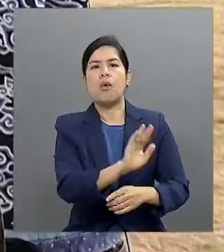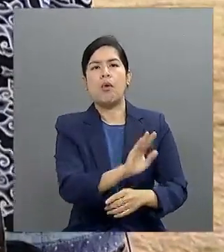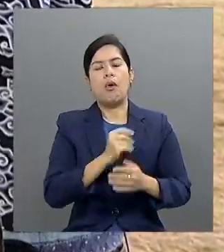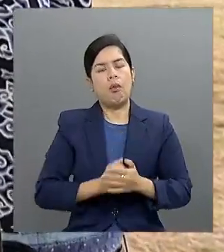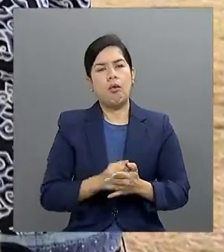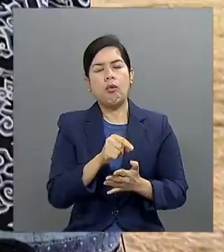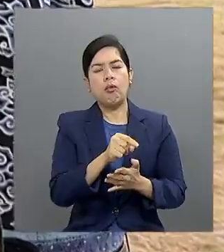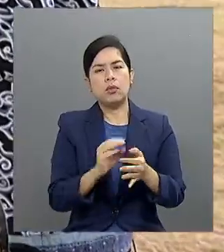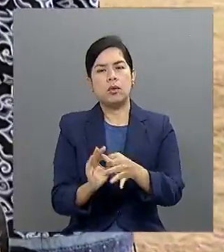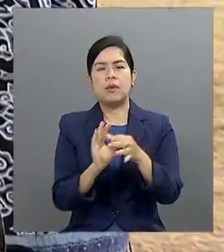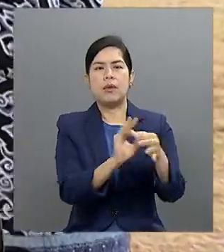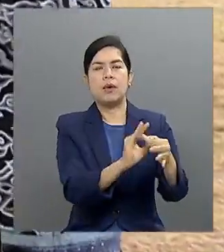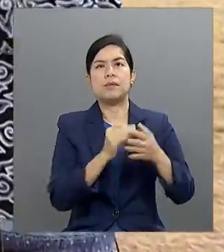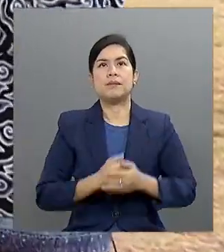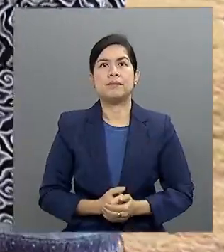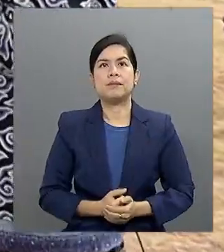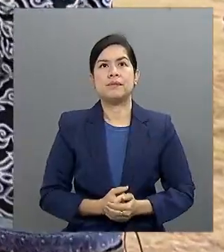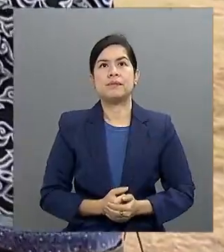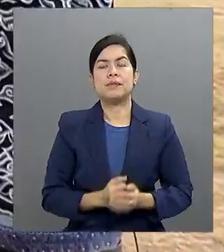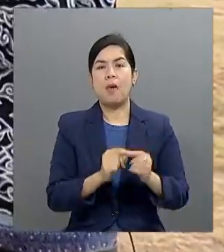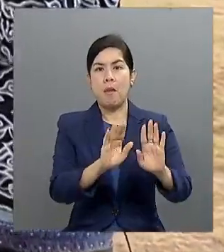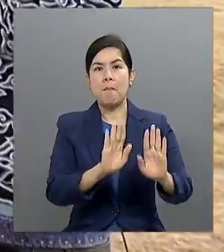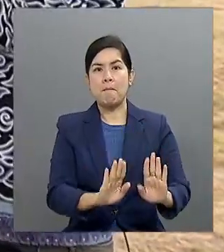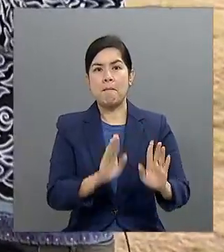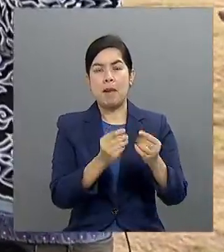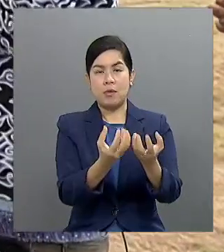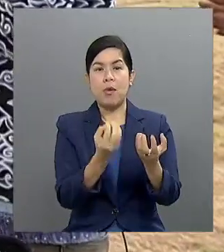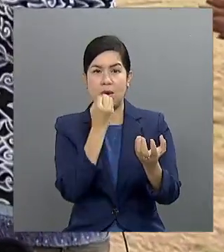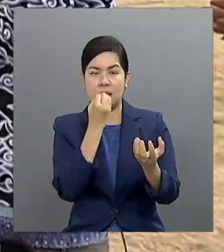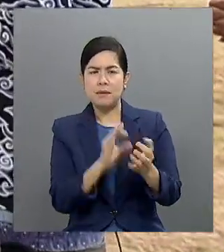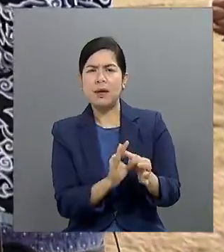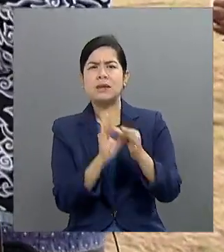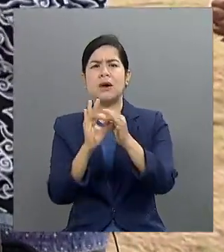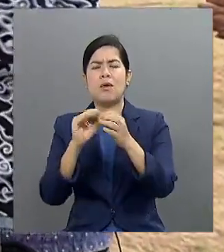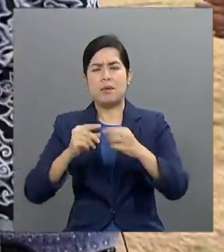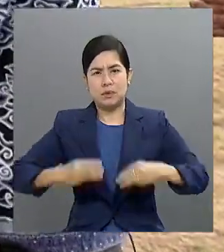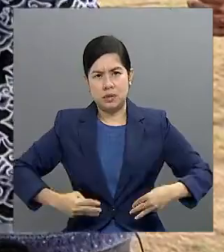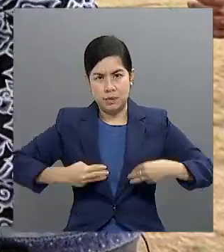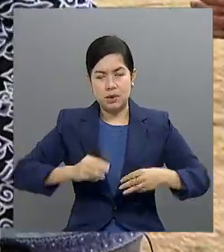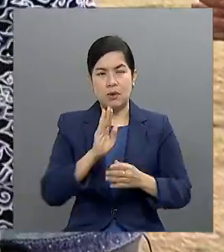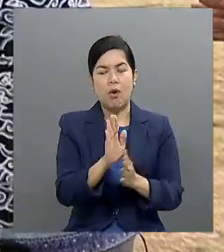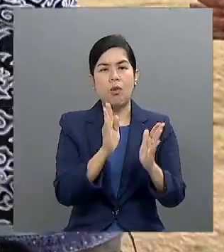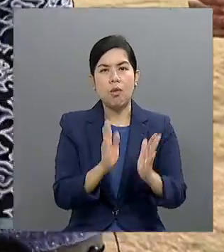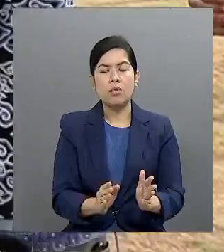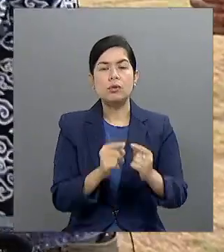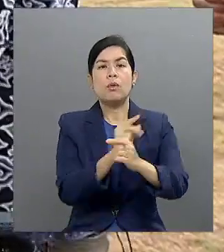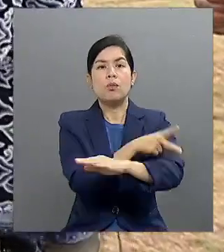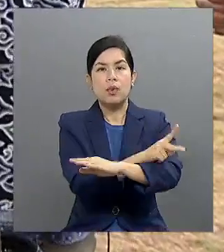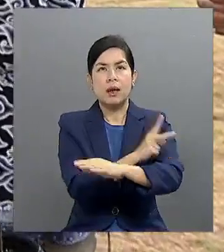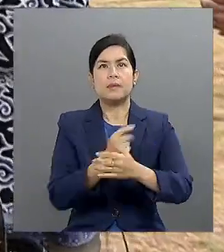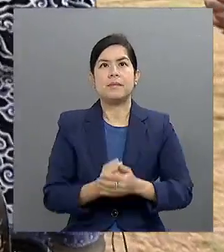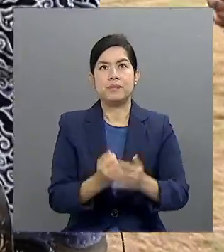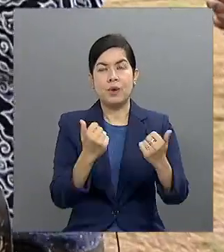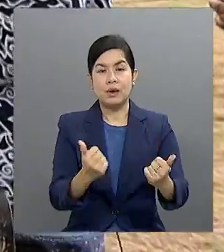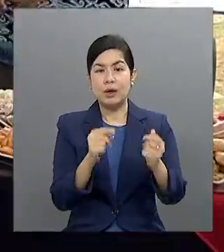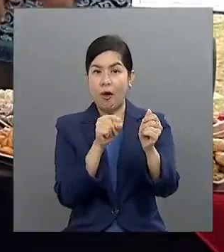เป็นอีกหนึ่งวัฒนธรรมการกินที่มีการสอดคล้องแล้วก็มีความผูกพันกับคนภูเก็ตตอนนี้ค่ะออแรกคืออาหารไปแล้วเราไ